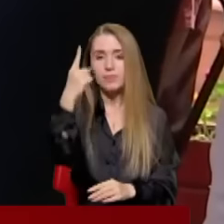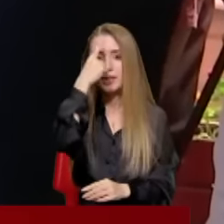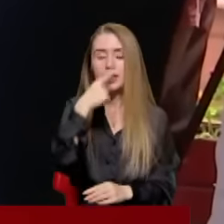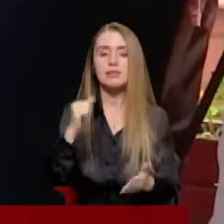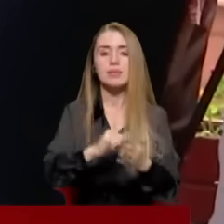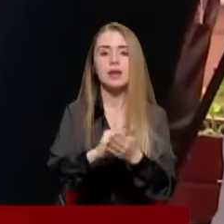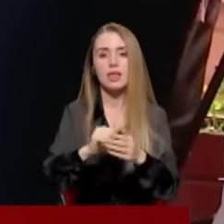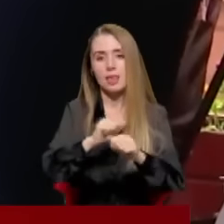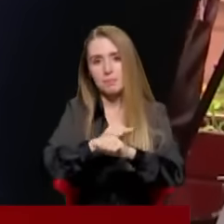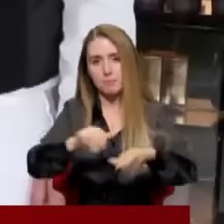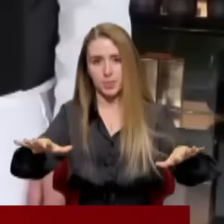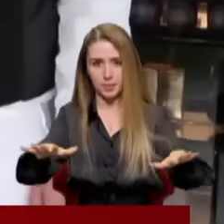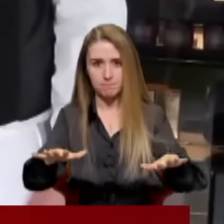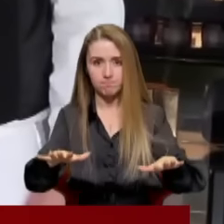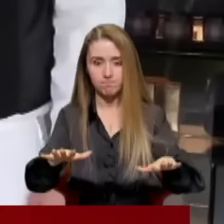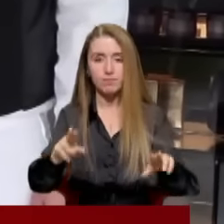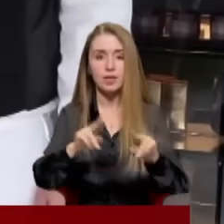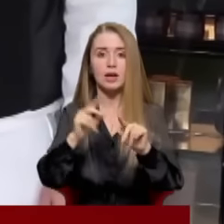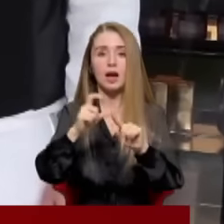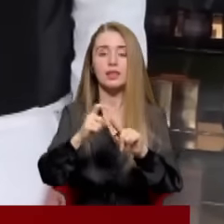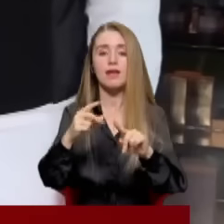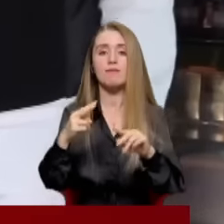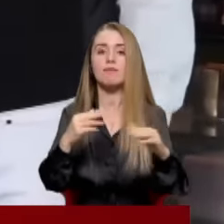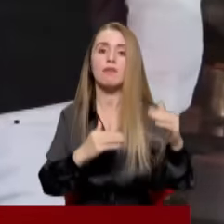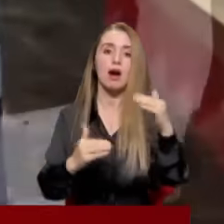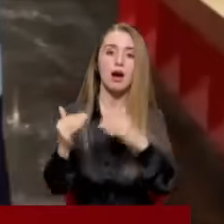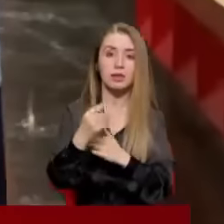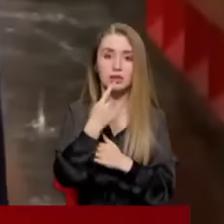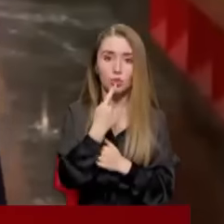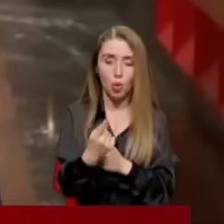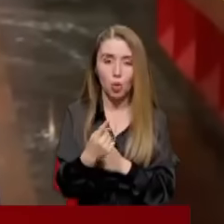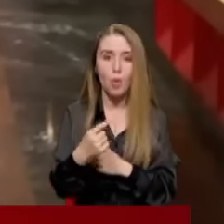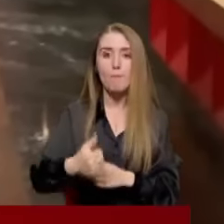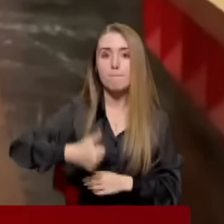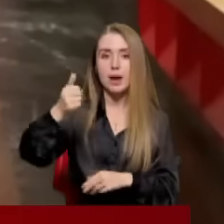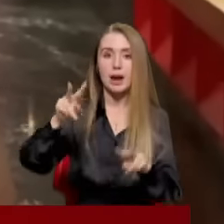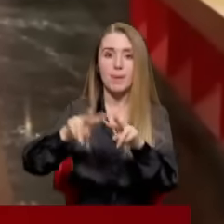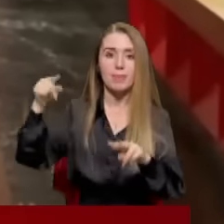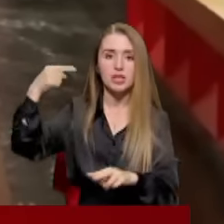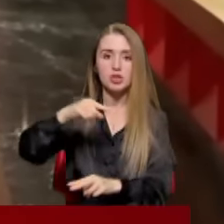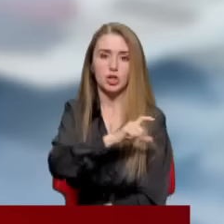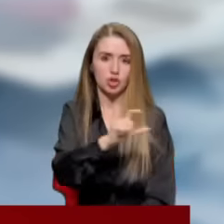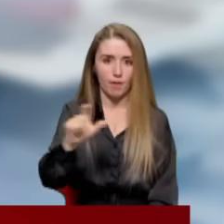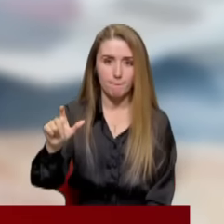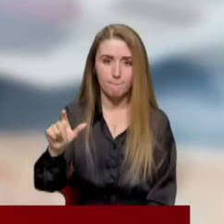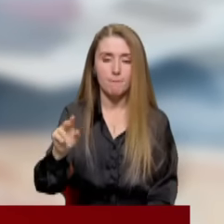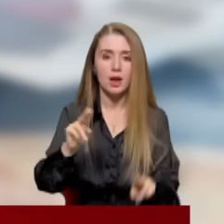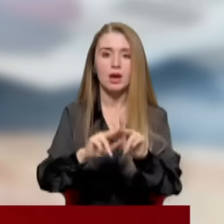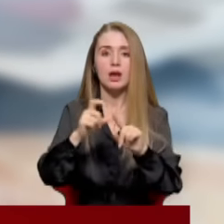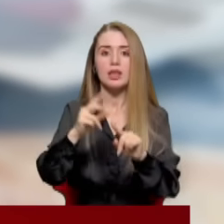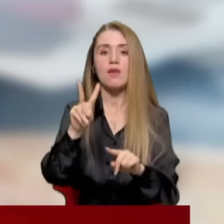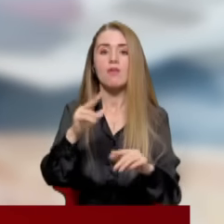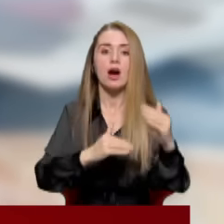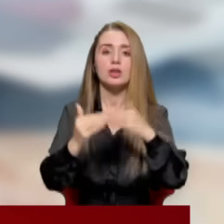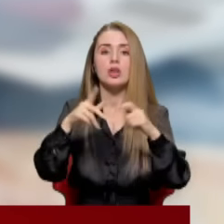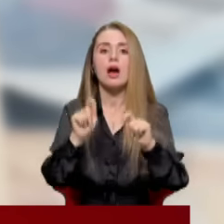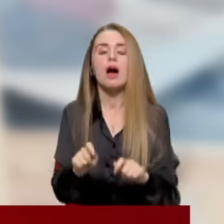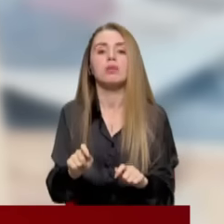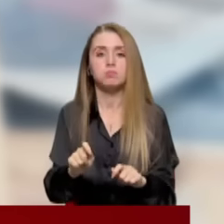gazetede düzenleyerek yayınladı. KDV yine arttı eleştirilerine ise Bakan Mehmet Şimşek yanıt verdi. KDV artışı